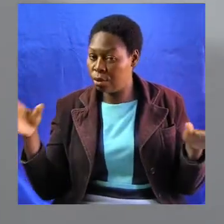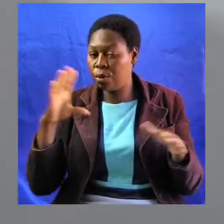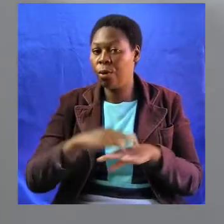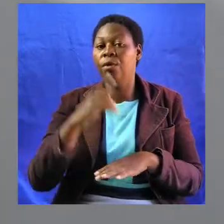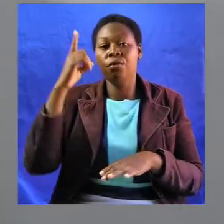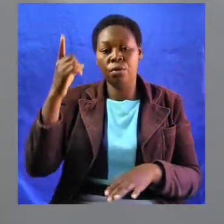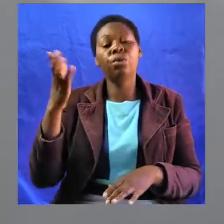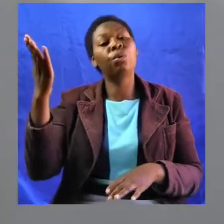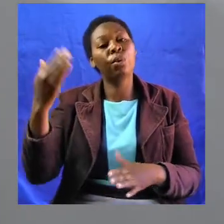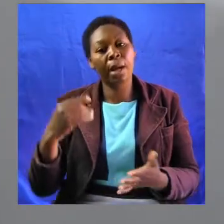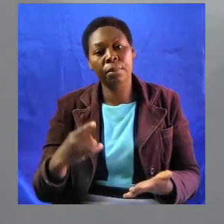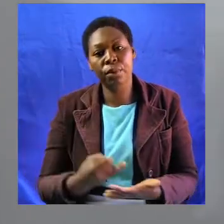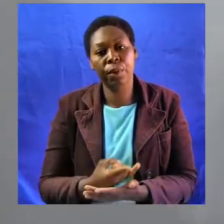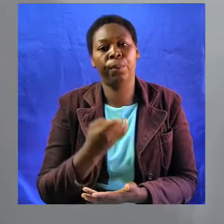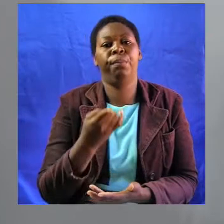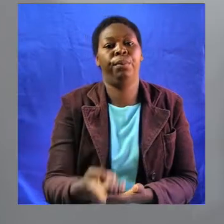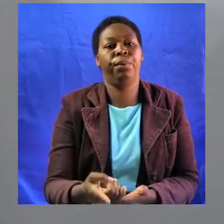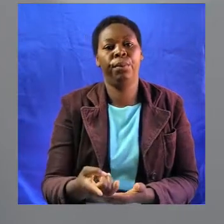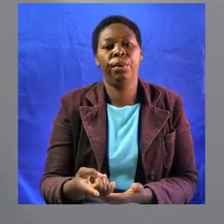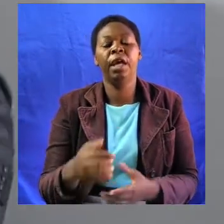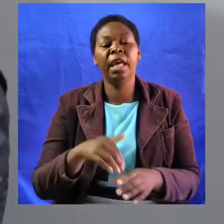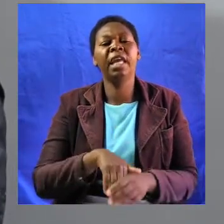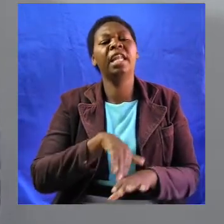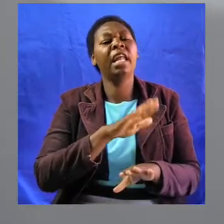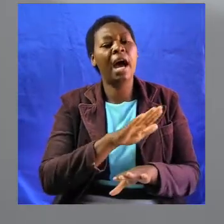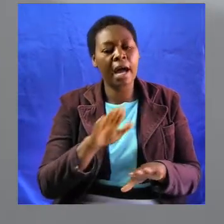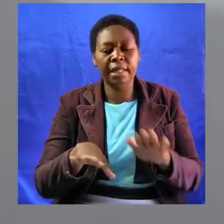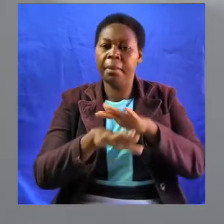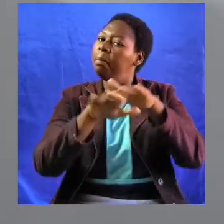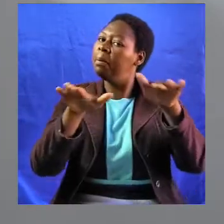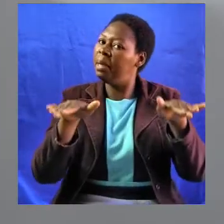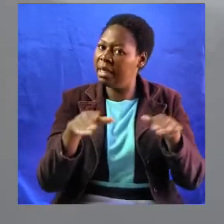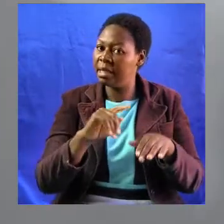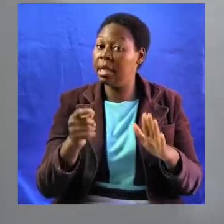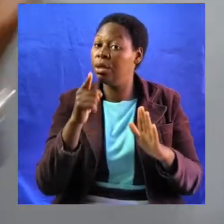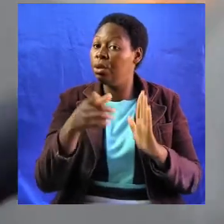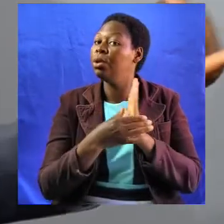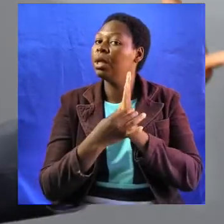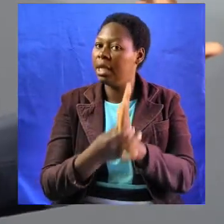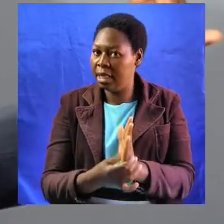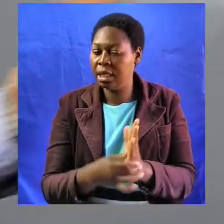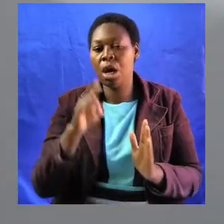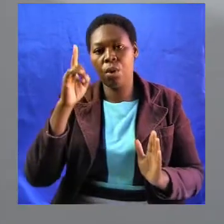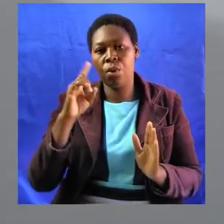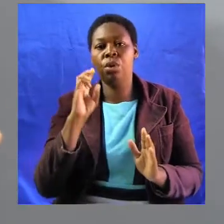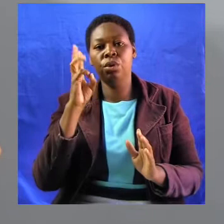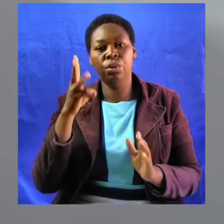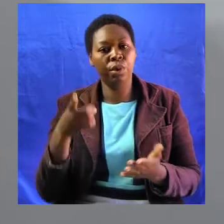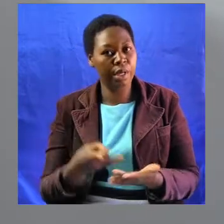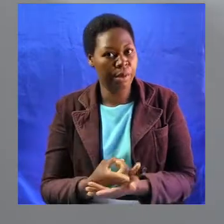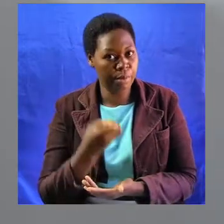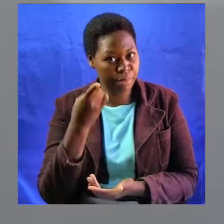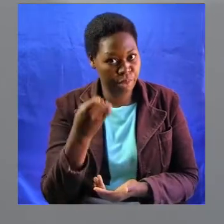yepasi. Whatever level yaunotungamira nayo. Saka Mwari panapa tirikuona vatungamira Cyrus kuti akunde